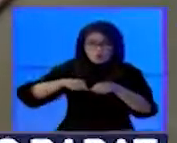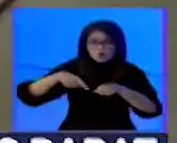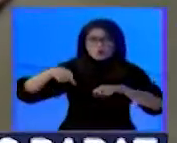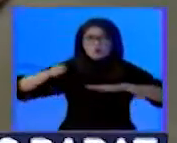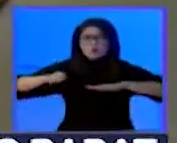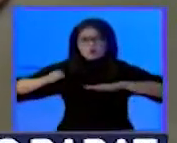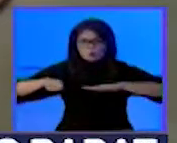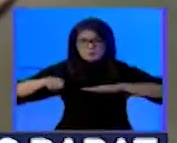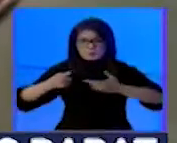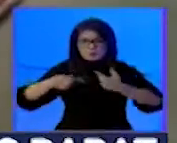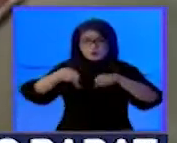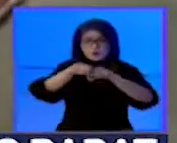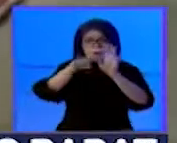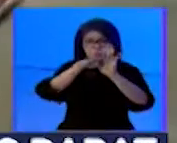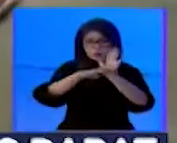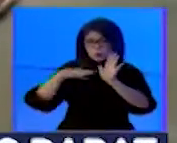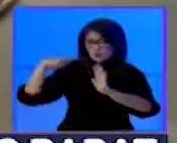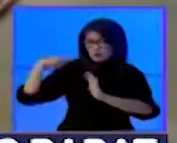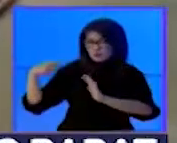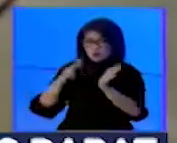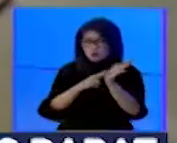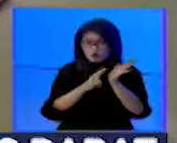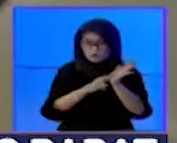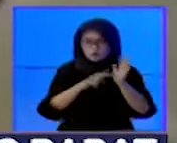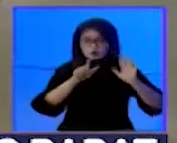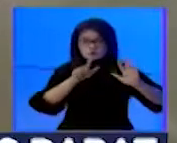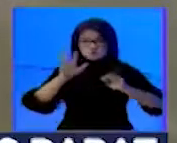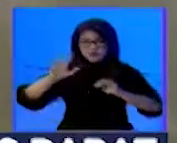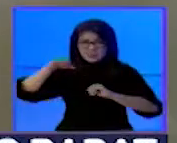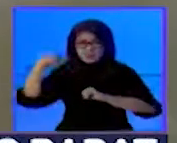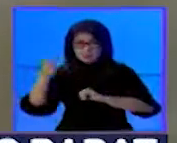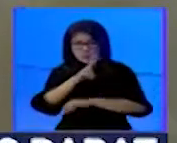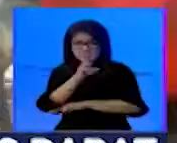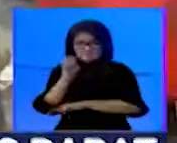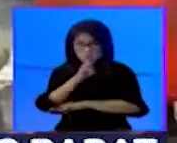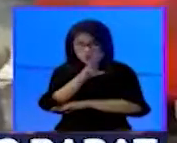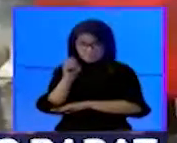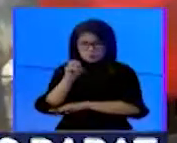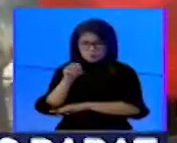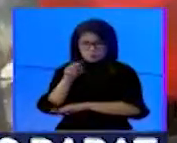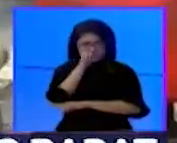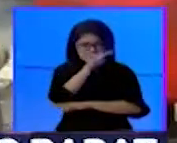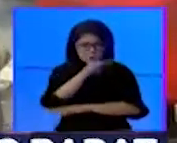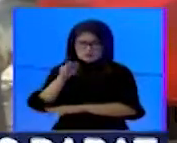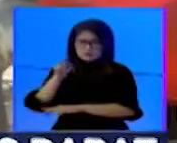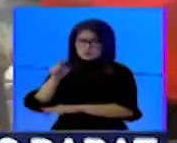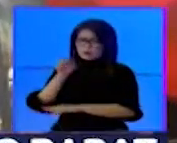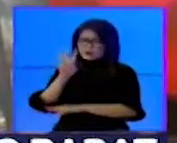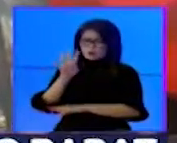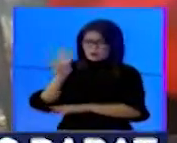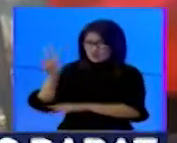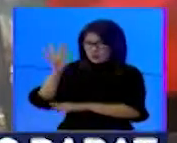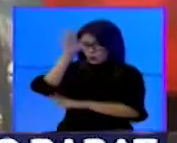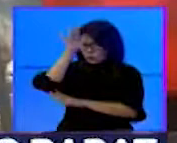sesuai Pergub nomor 79 tahun 2020. Dalam razia kali ini petugas menindak 43 pelanggaran. Sebagian besar